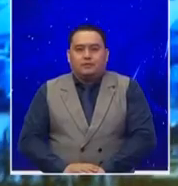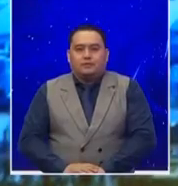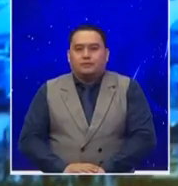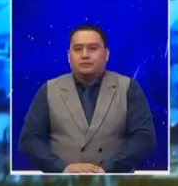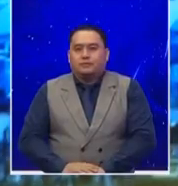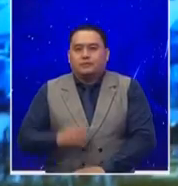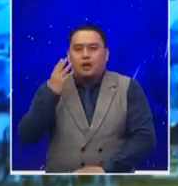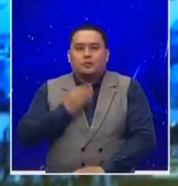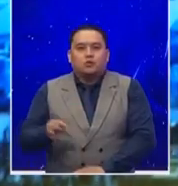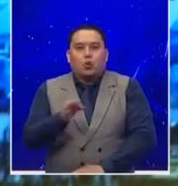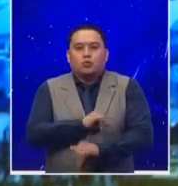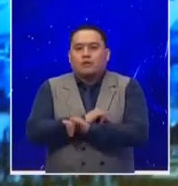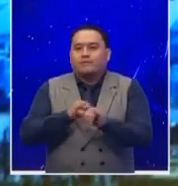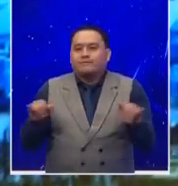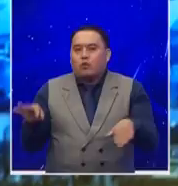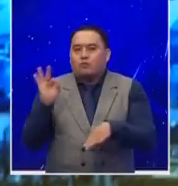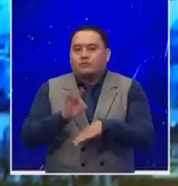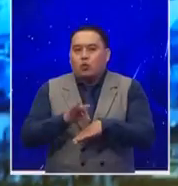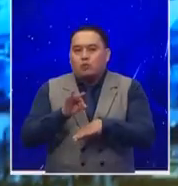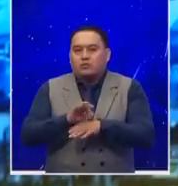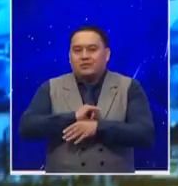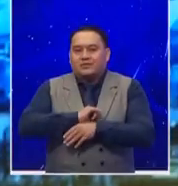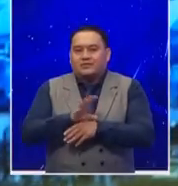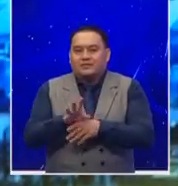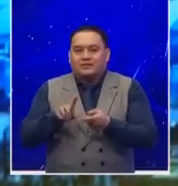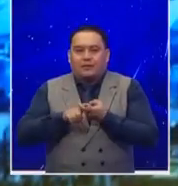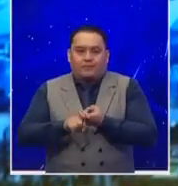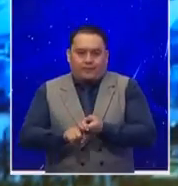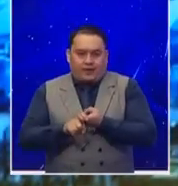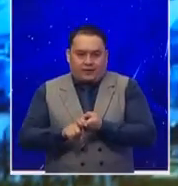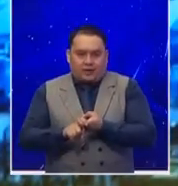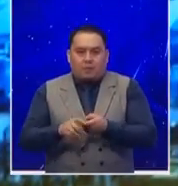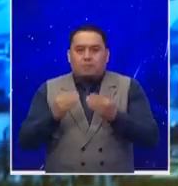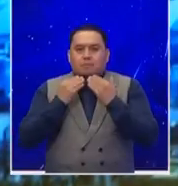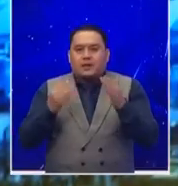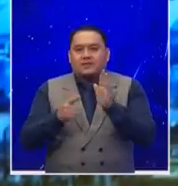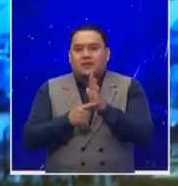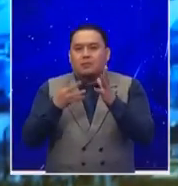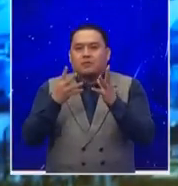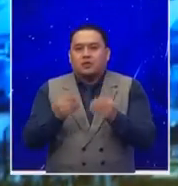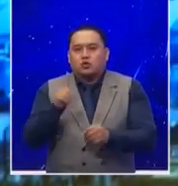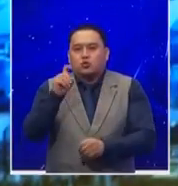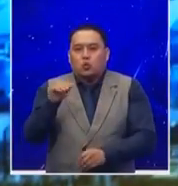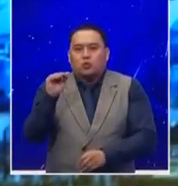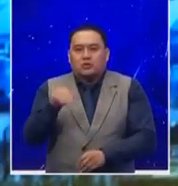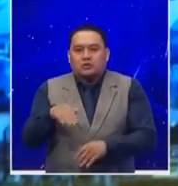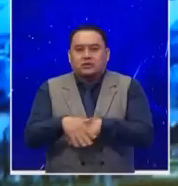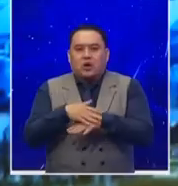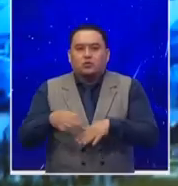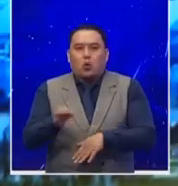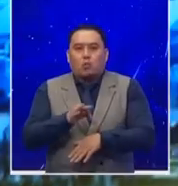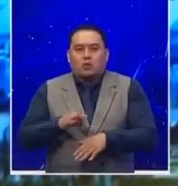В Алматинской области увеличилось количество случаев заражения коронавирусной инфекцией. За последние 7 дней на 100 тысяч населения